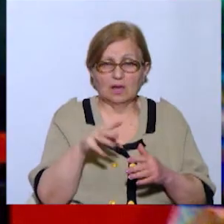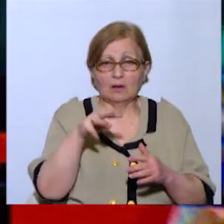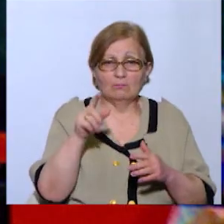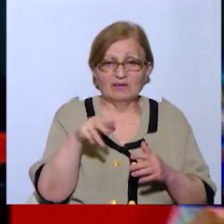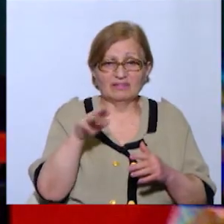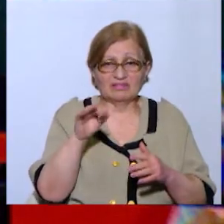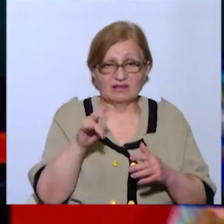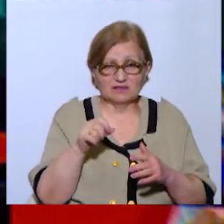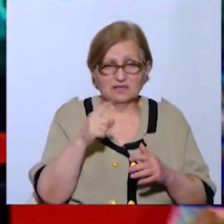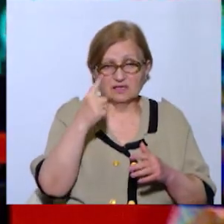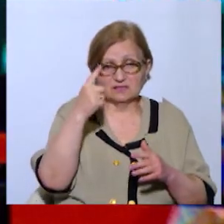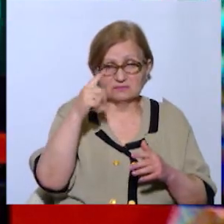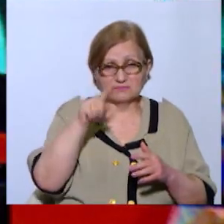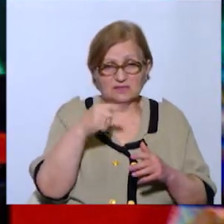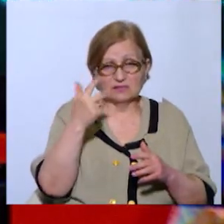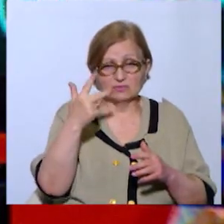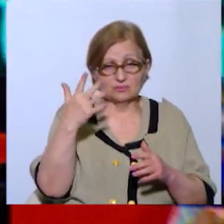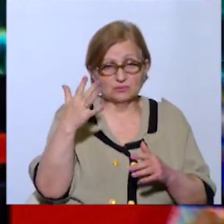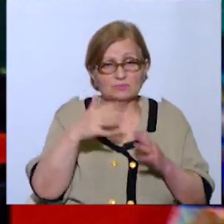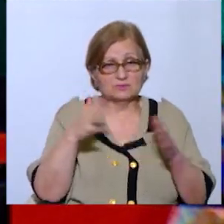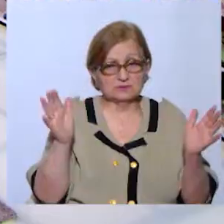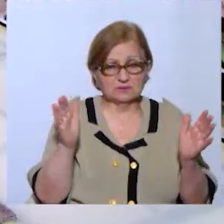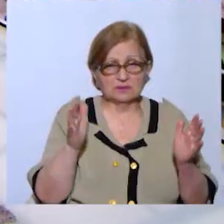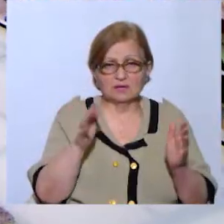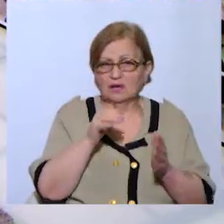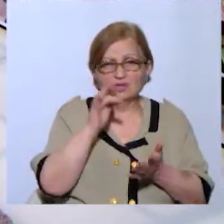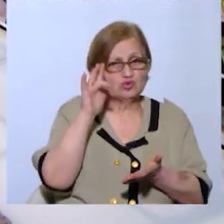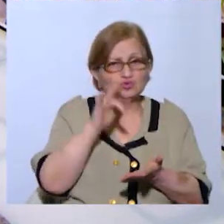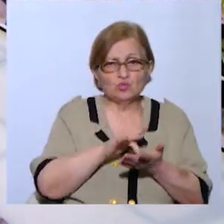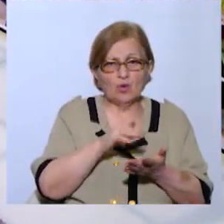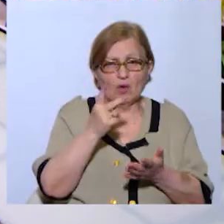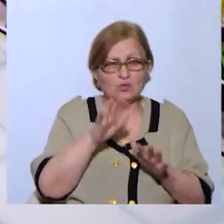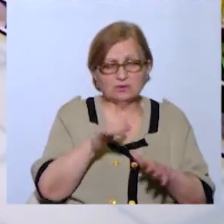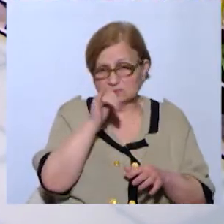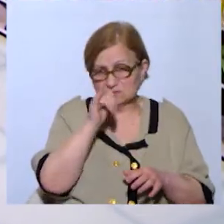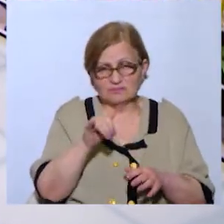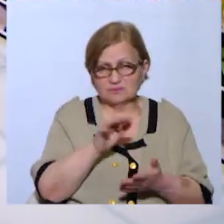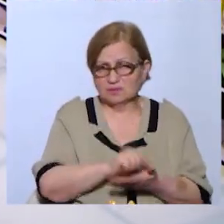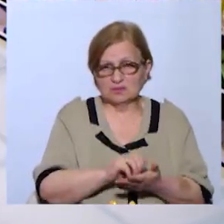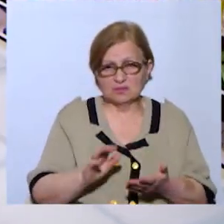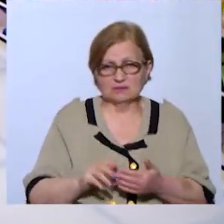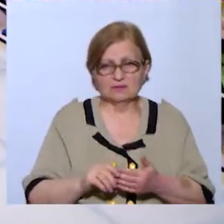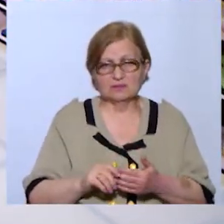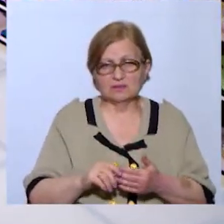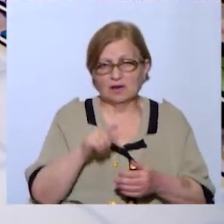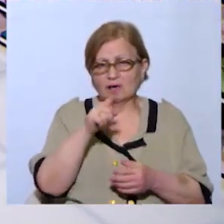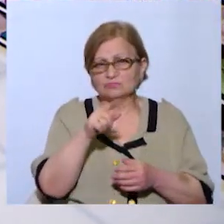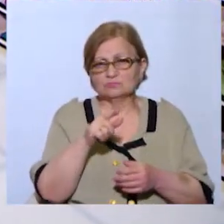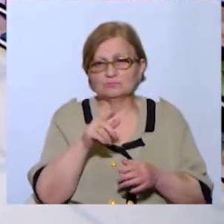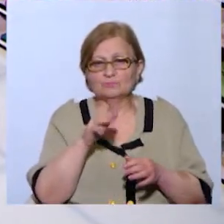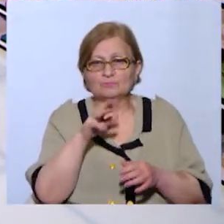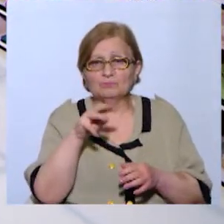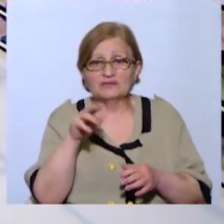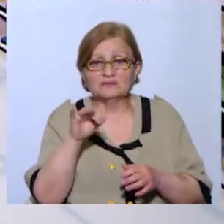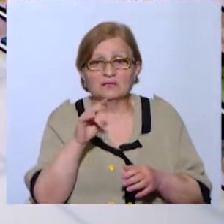მედიანაც 1.35 მიასედზე მეტი იქნება, ვერც შუა ორ ადგილს დაიკავებს, რადგან ამ შემთხვევაში